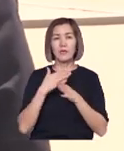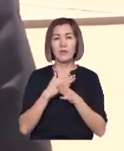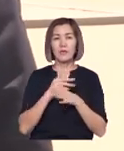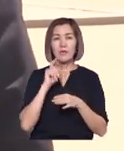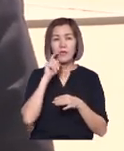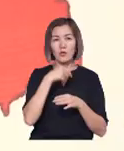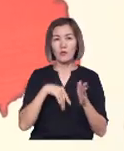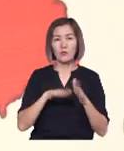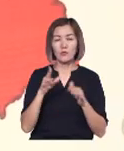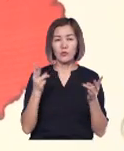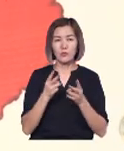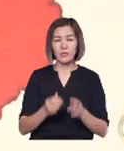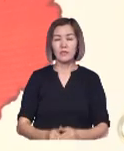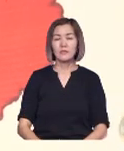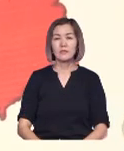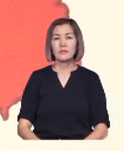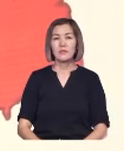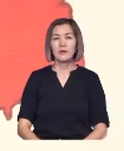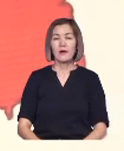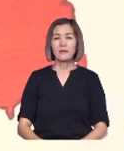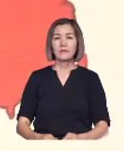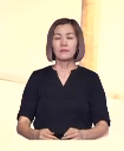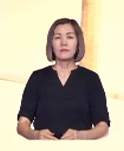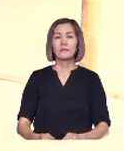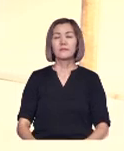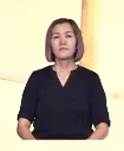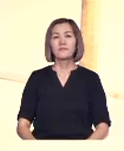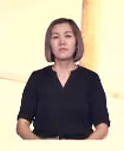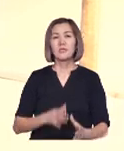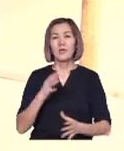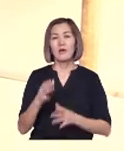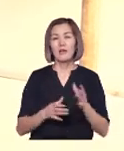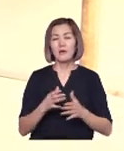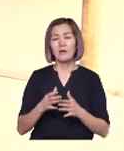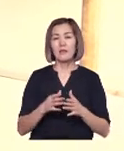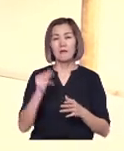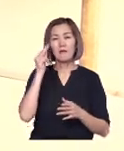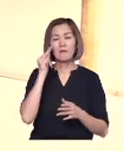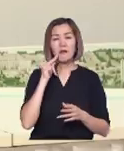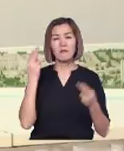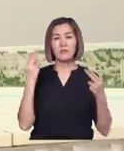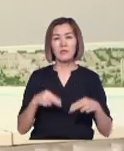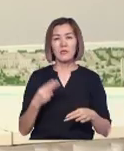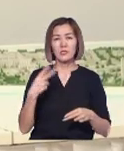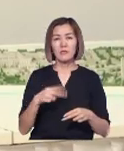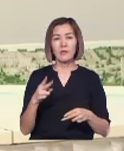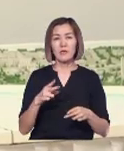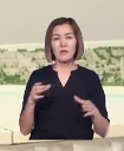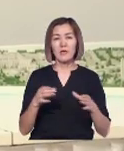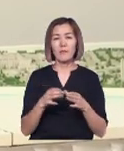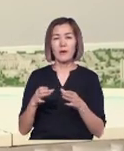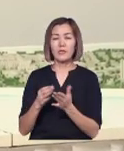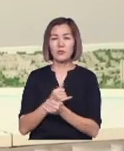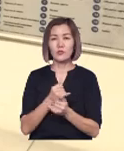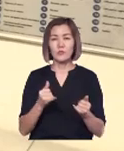экономикамызды көтеруіміз керек. Сарыбаев Қорғас шекара маңы ынтымақтастығы халықаралық орталығында да болды. Мұнда 22 инвестициялық компания жұмыс істеп,